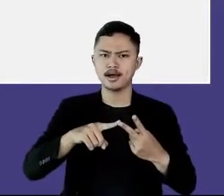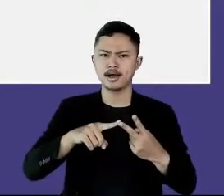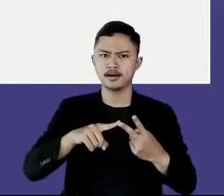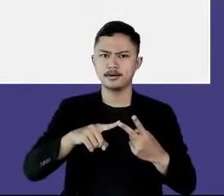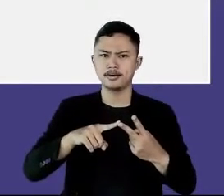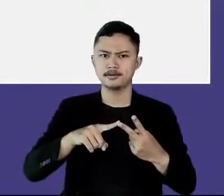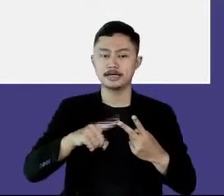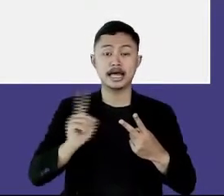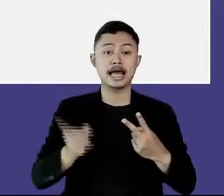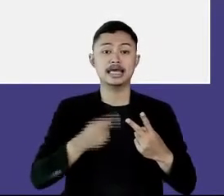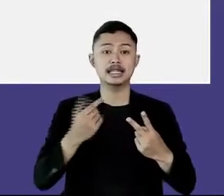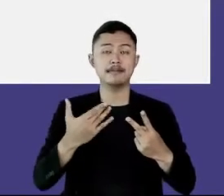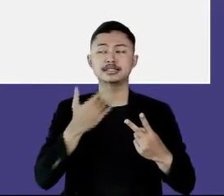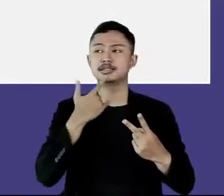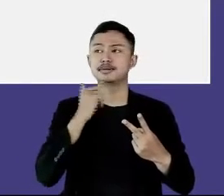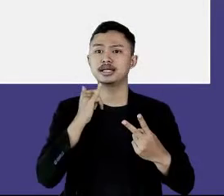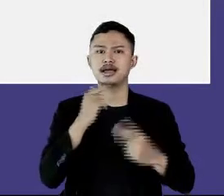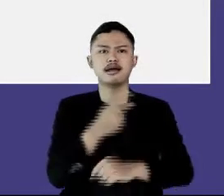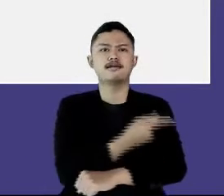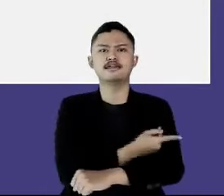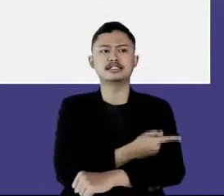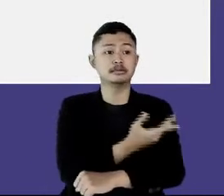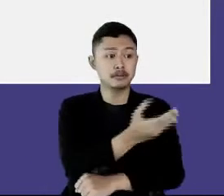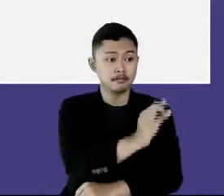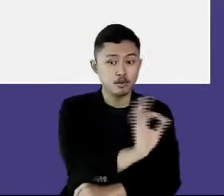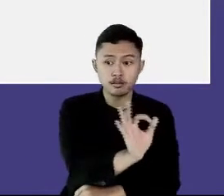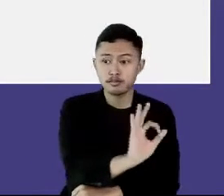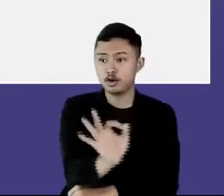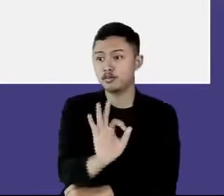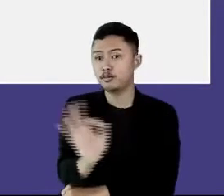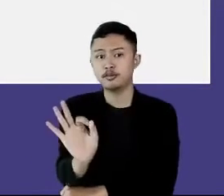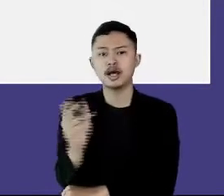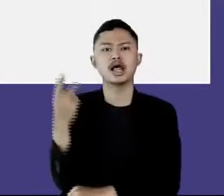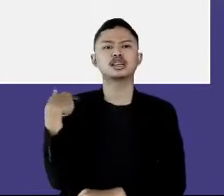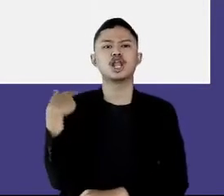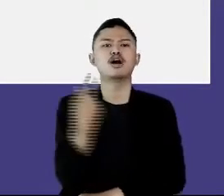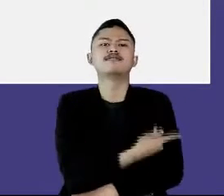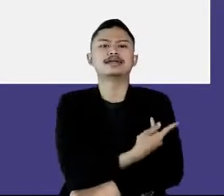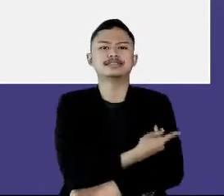harus segera mendapatkan vaksinasi yang belum vaksinasi. Ya,